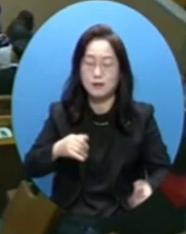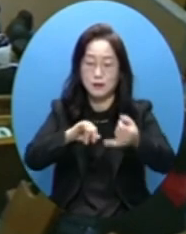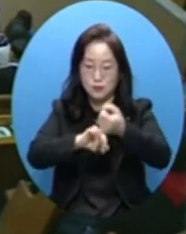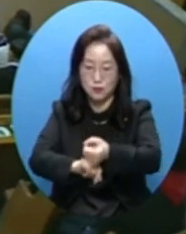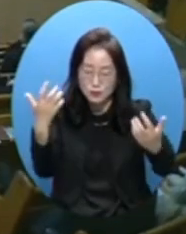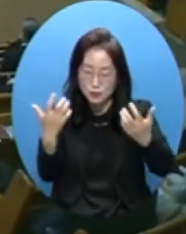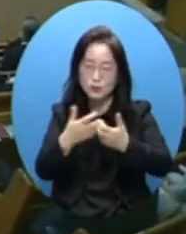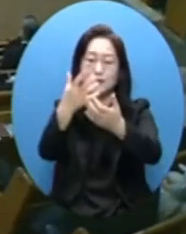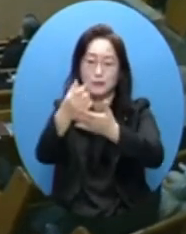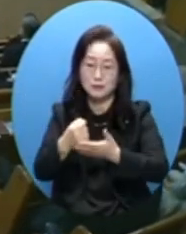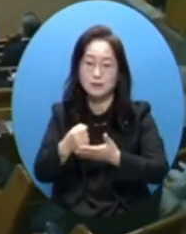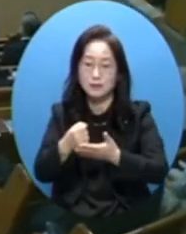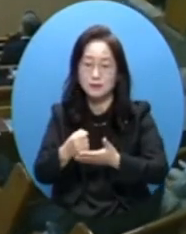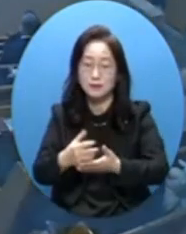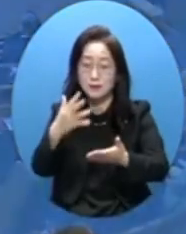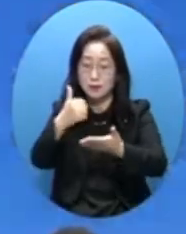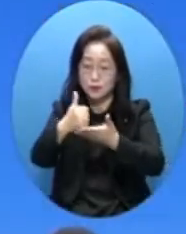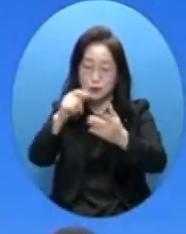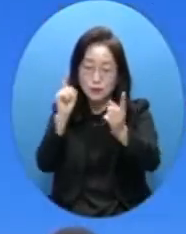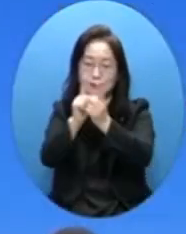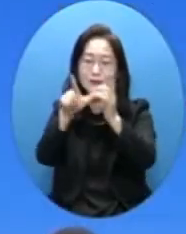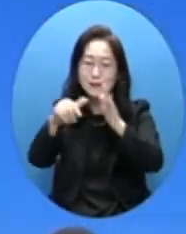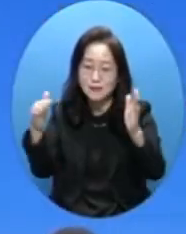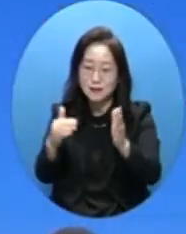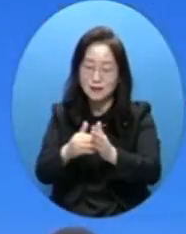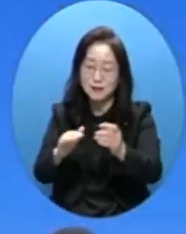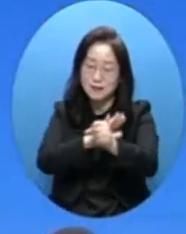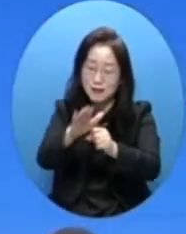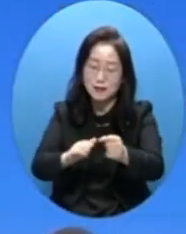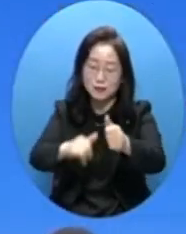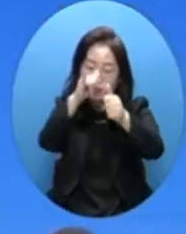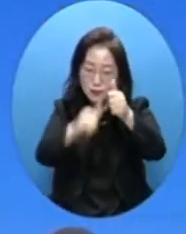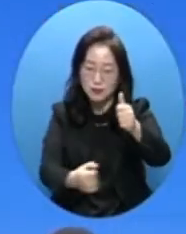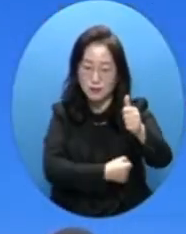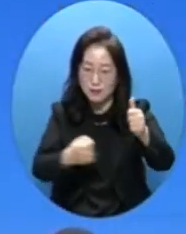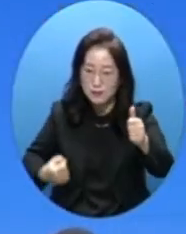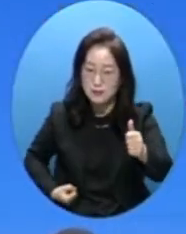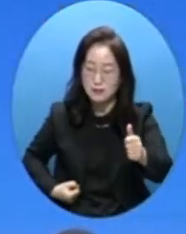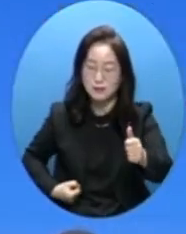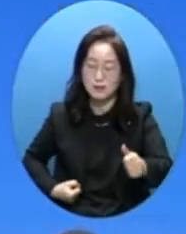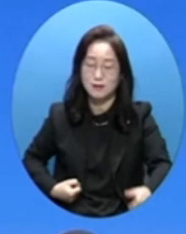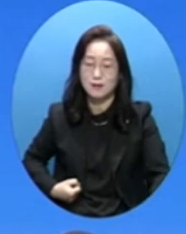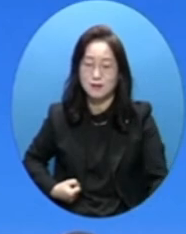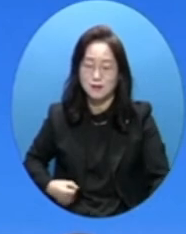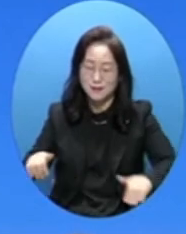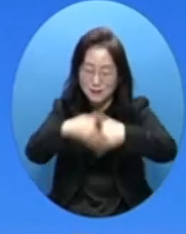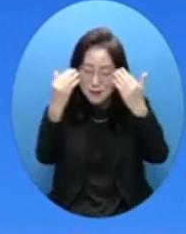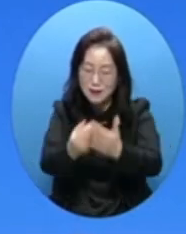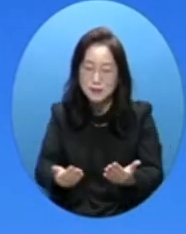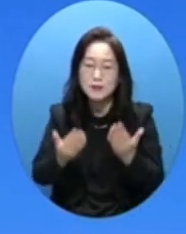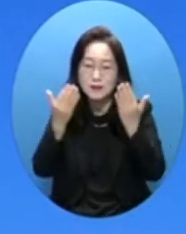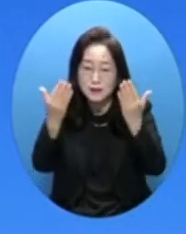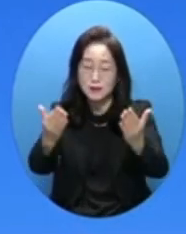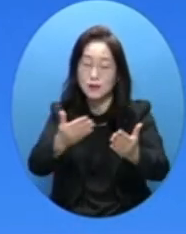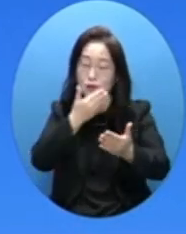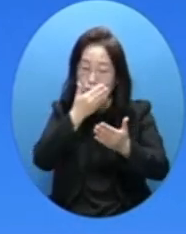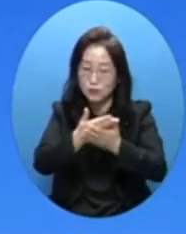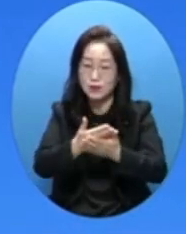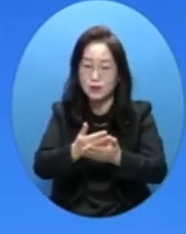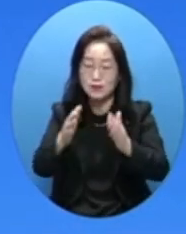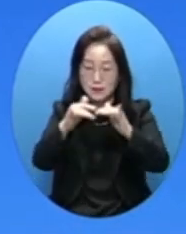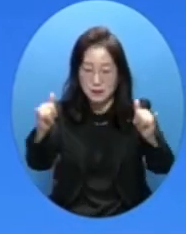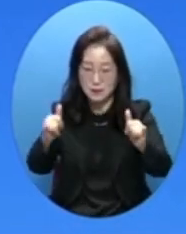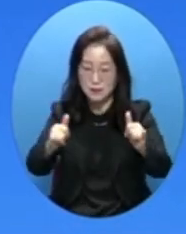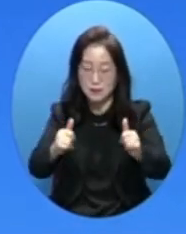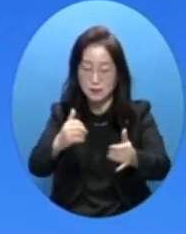되십시다. 주님 앞에 가는 그날까지 사랑과 충성, 헌신 주님 앞에 다 바치는 주님의 견인꾼들이 되시기를